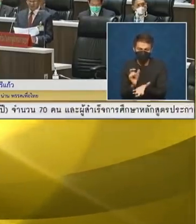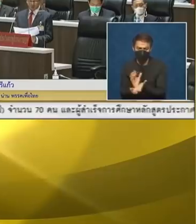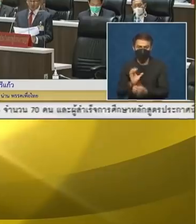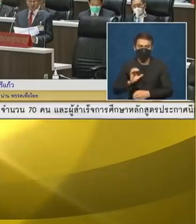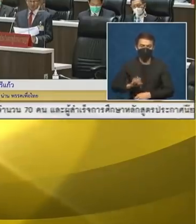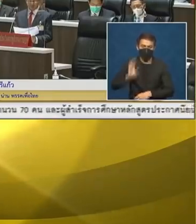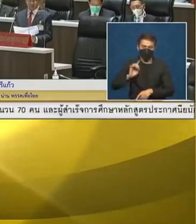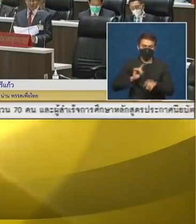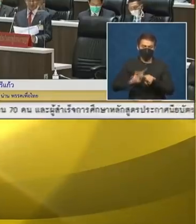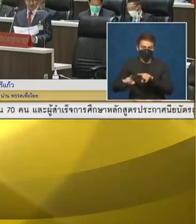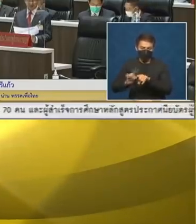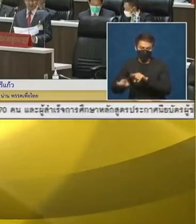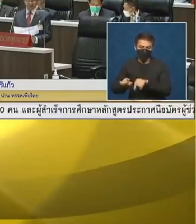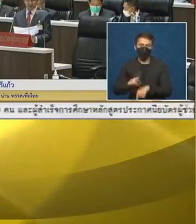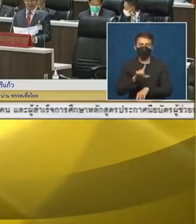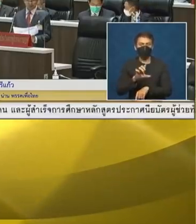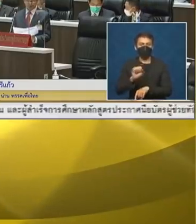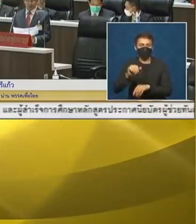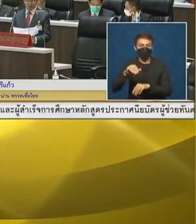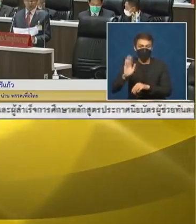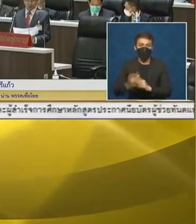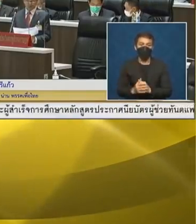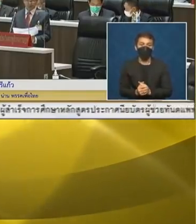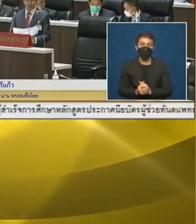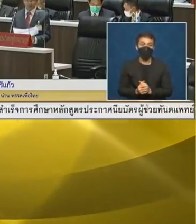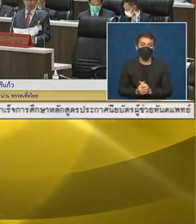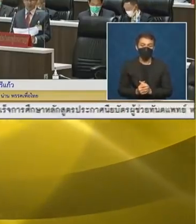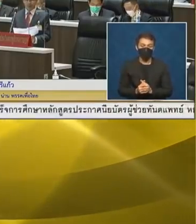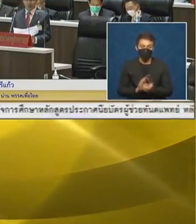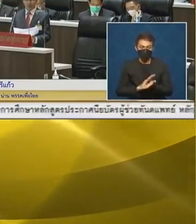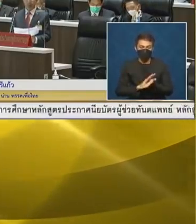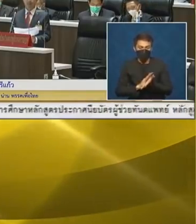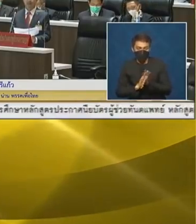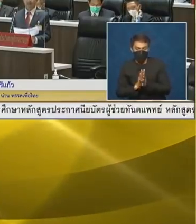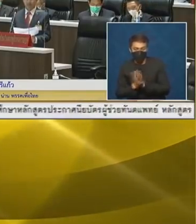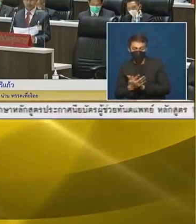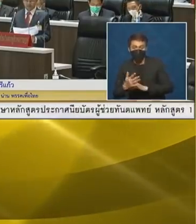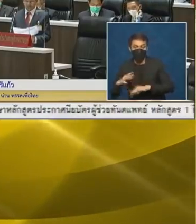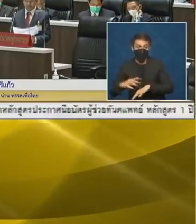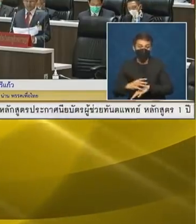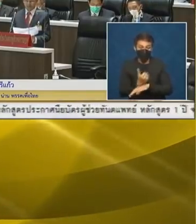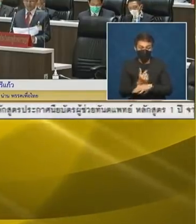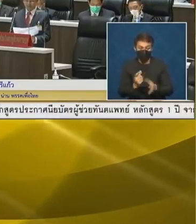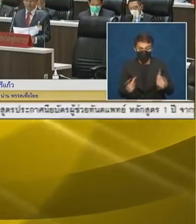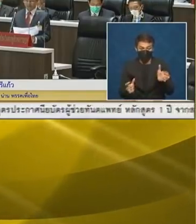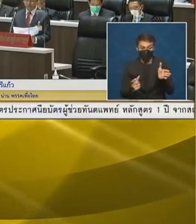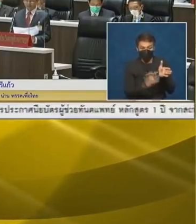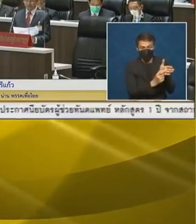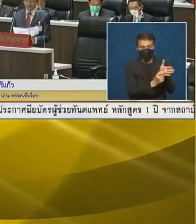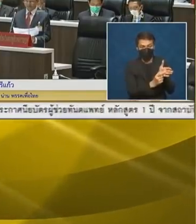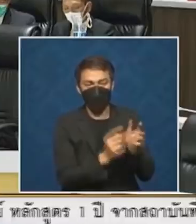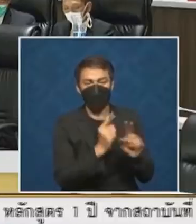ที่ในสภาต่างฝ่ายต่างก็ทำหน้าที่ของตัวเองถ้าไปแผงสอนในสภา